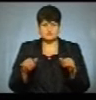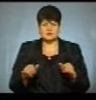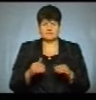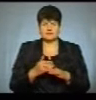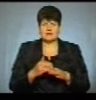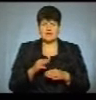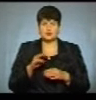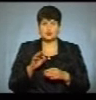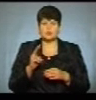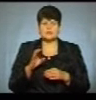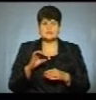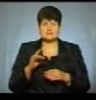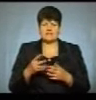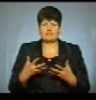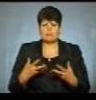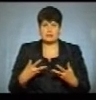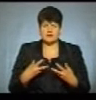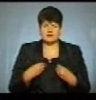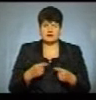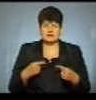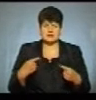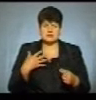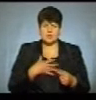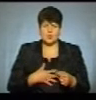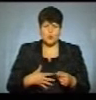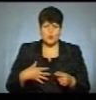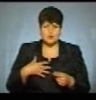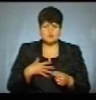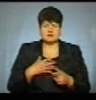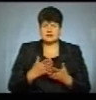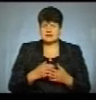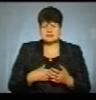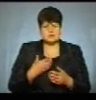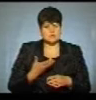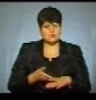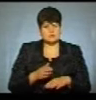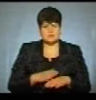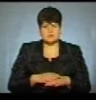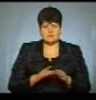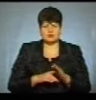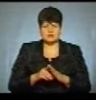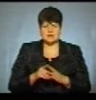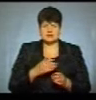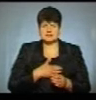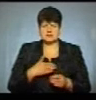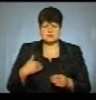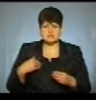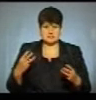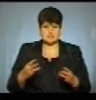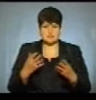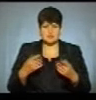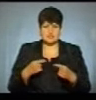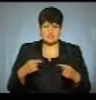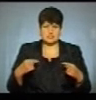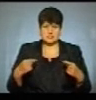виділяє токсини, які впливають на різні органи системи організму, і є страшні ускладнення, починаючи від пневмонії і інші.